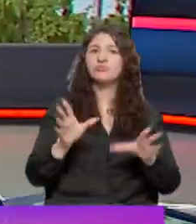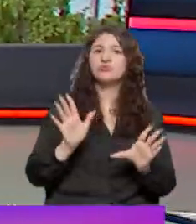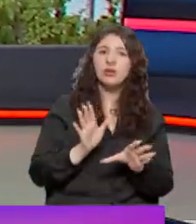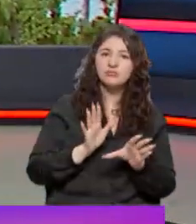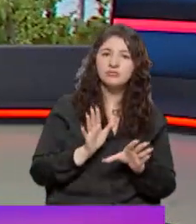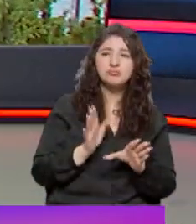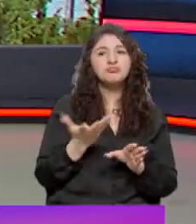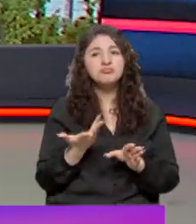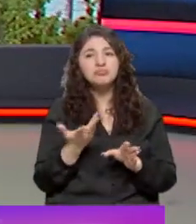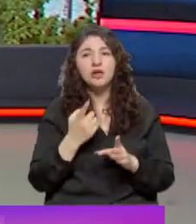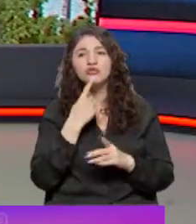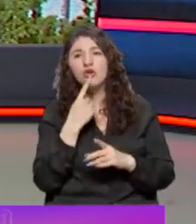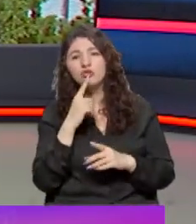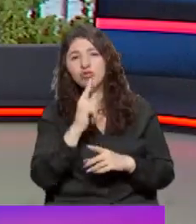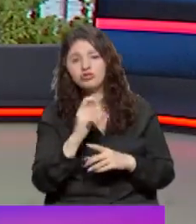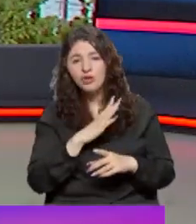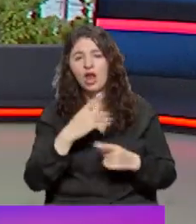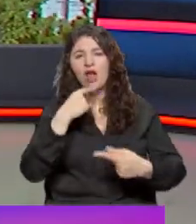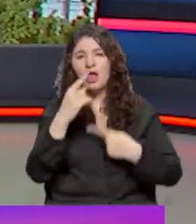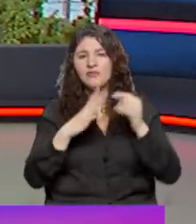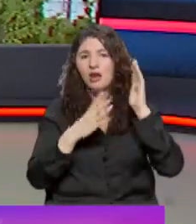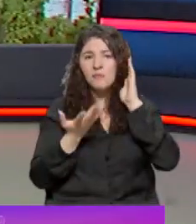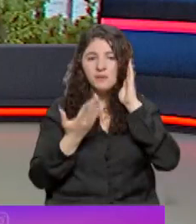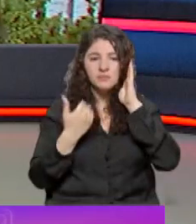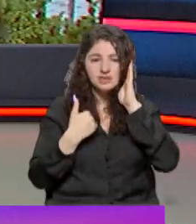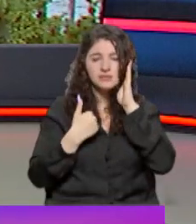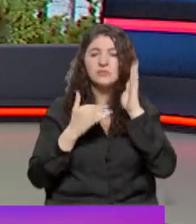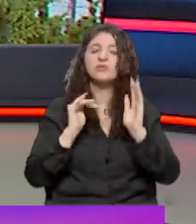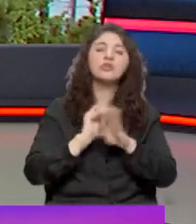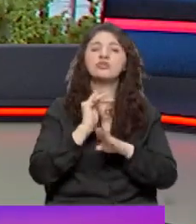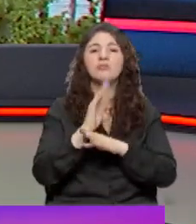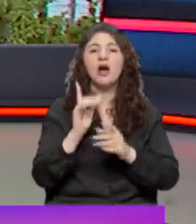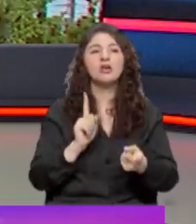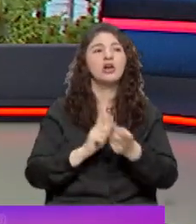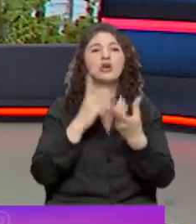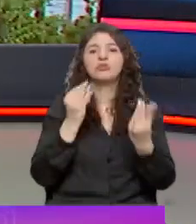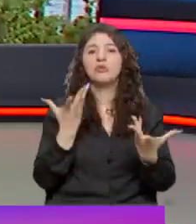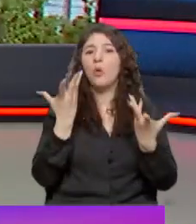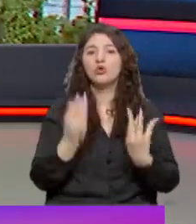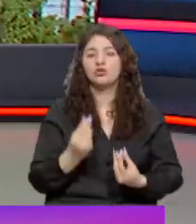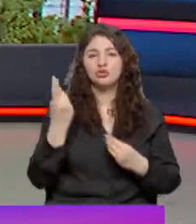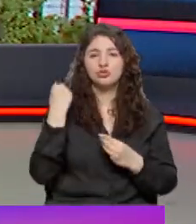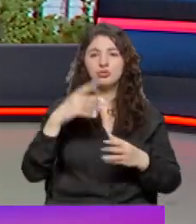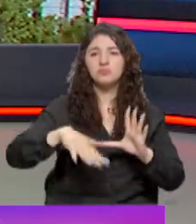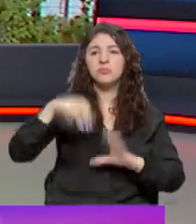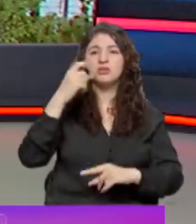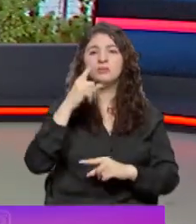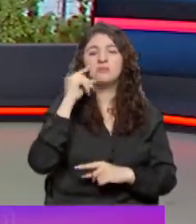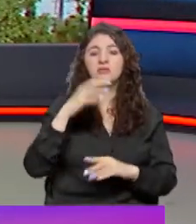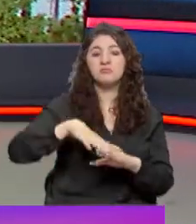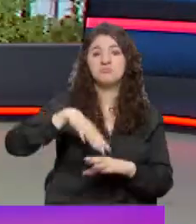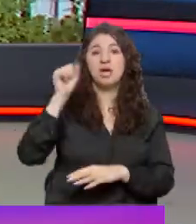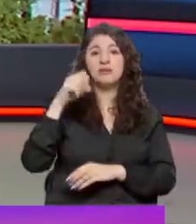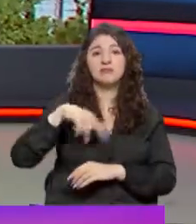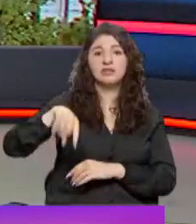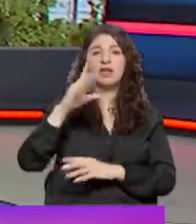mı sözler var vaatler var ama bizim yaşayacağımız karşılaşacağımız ne olacak Dün meydanlarda bir Mayıs